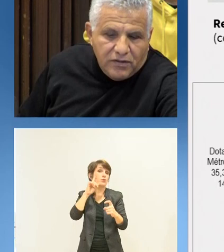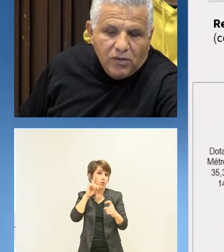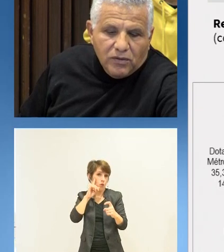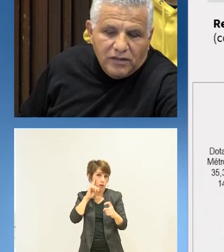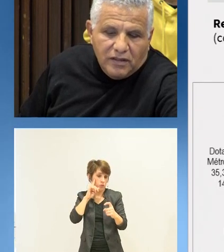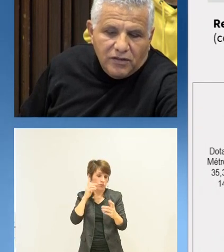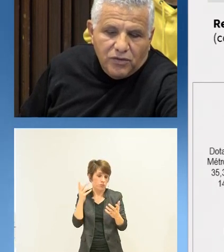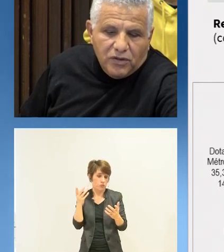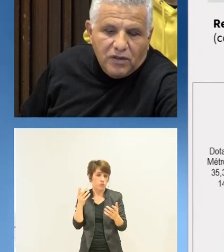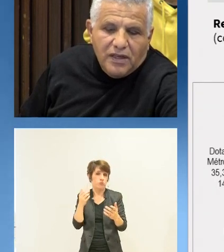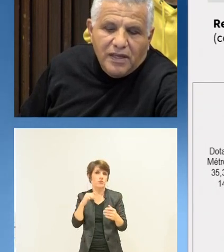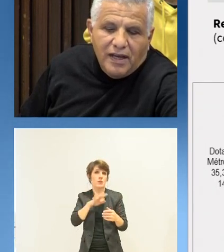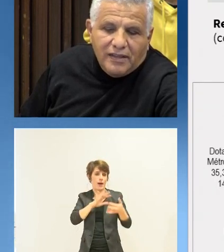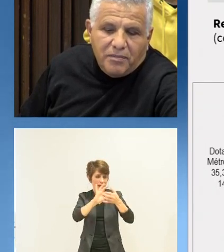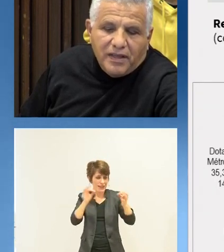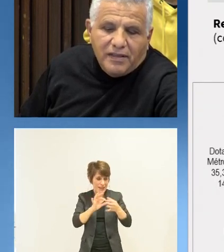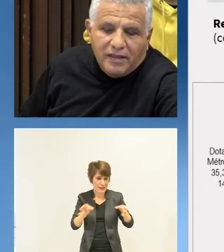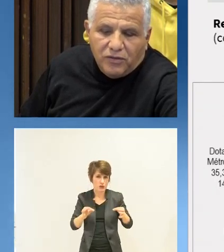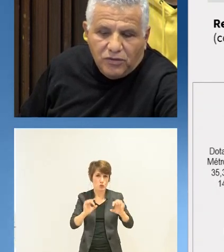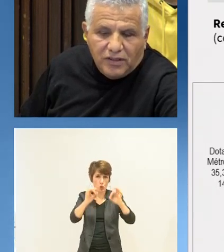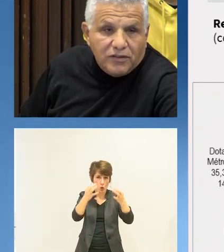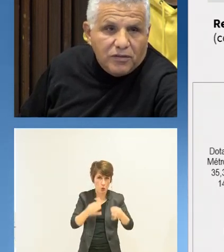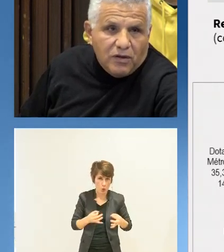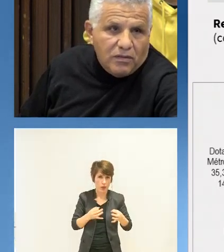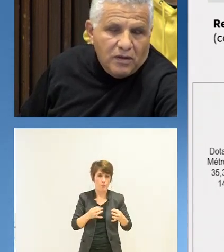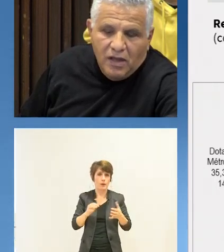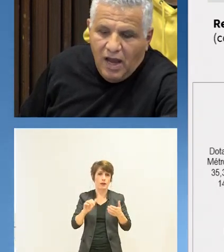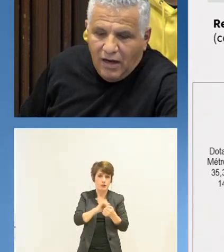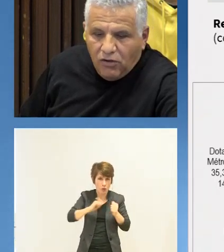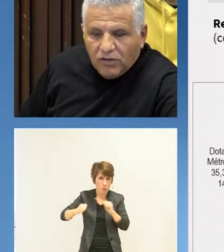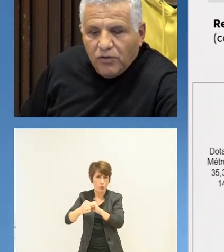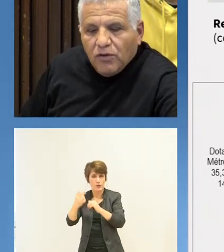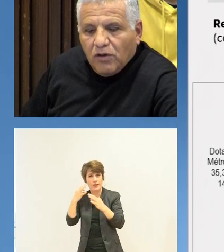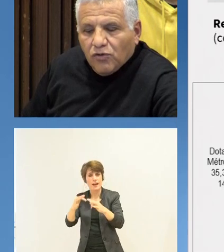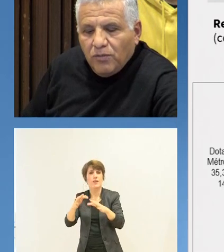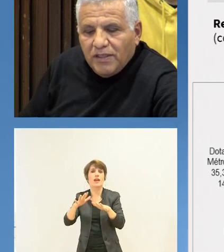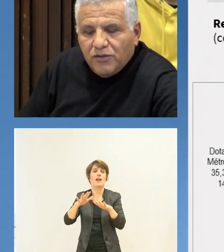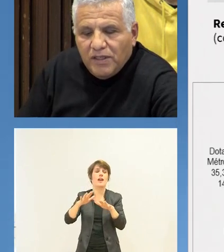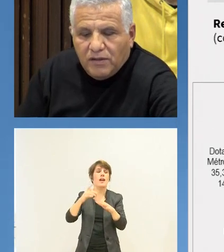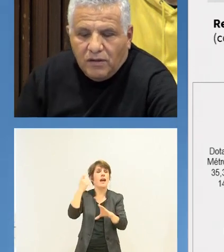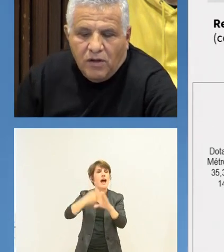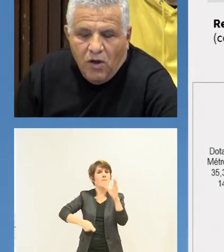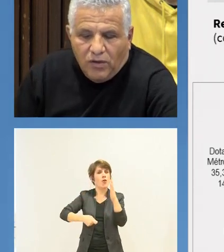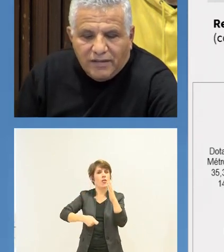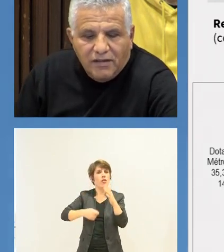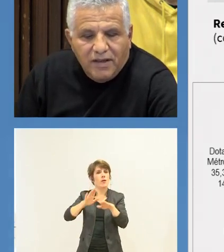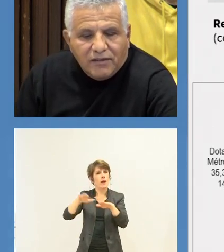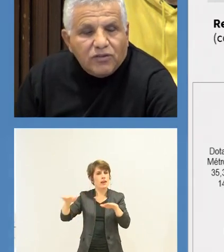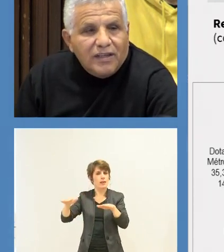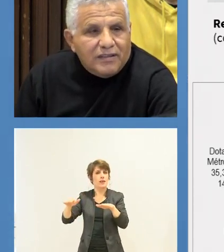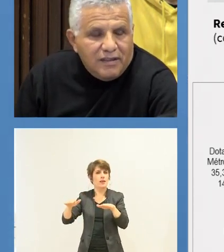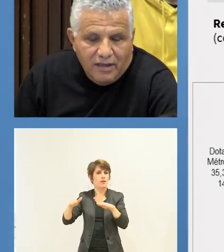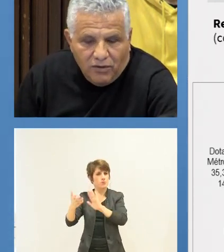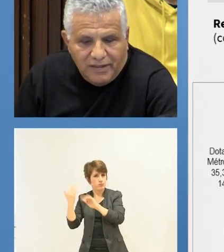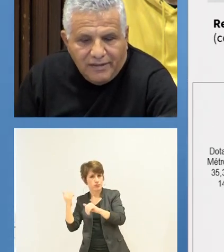révision des écritures liés à la dépénalisation du stationnement alors qu'en 2018 en inscrivait la